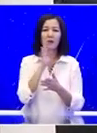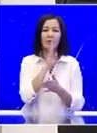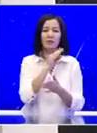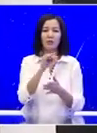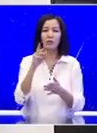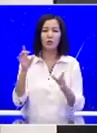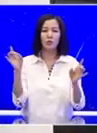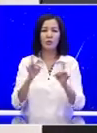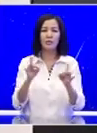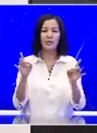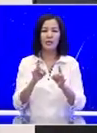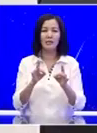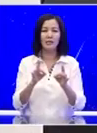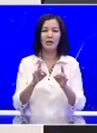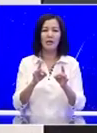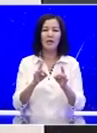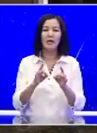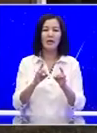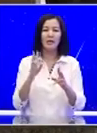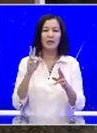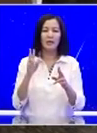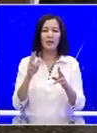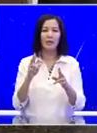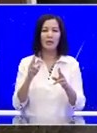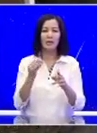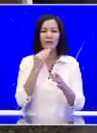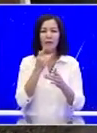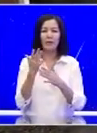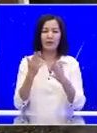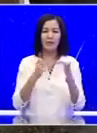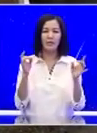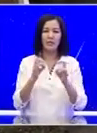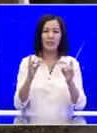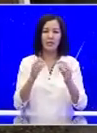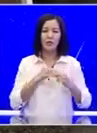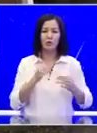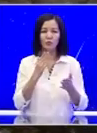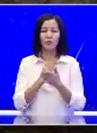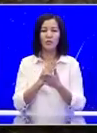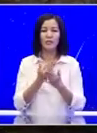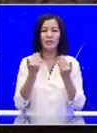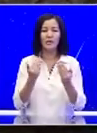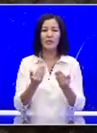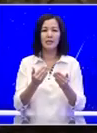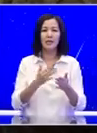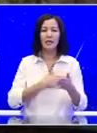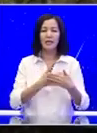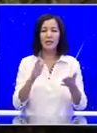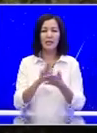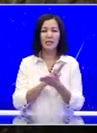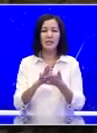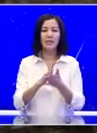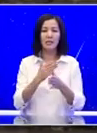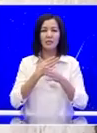Жетісу мейрамханасында аспаздың көмекшісі болып істейді. Төтенше жағдайға байланысты жұмыссыз қалған еріктілер тарапынан жасалып жатқан жақсылыққа